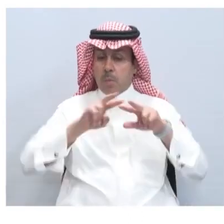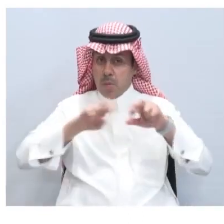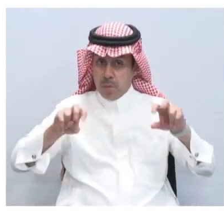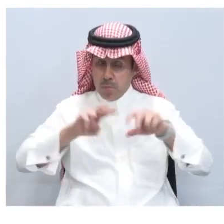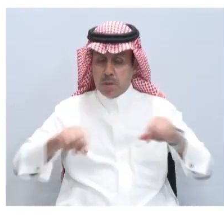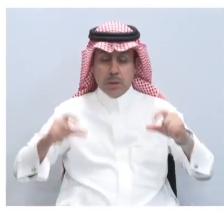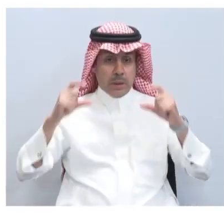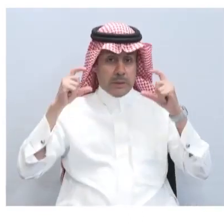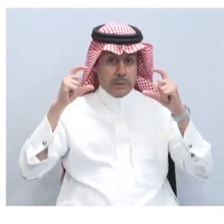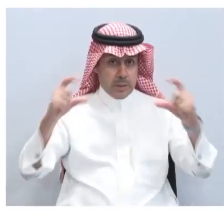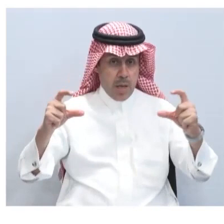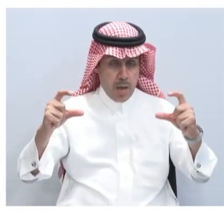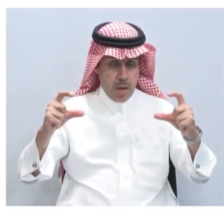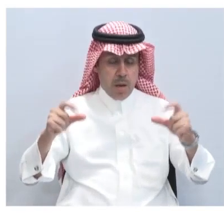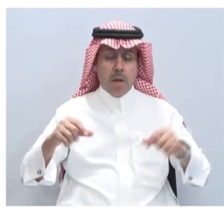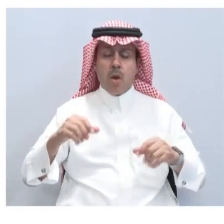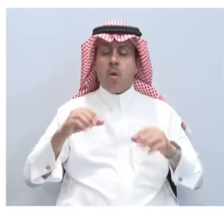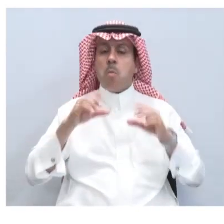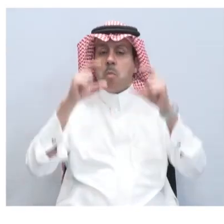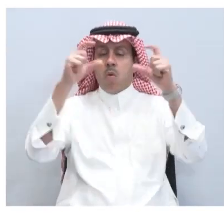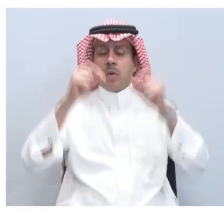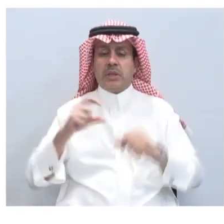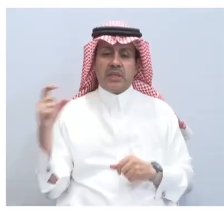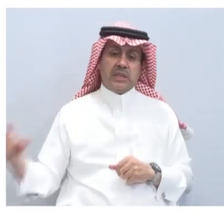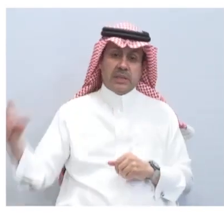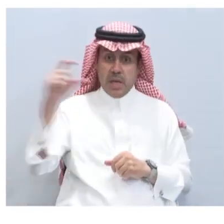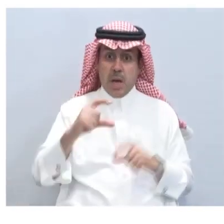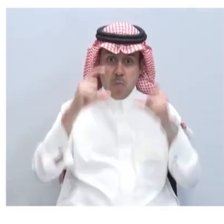البحث من خلال الادله الموضوعيه